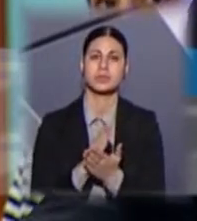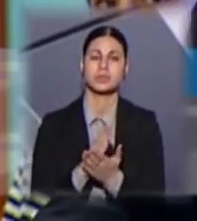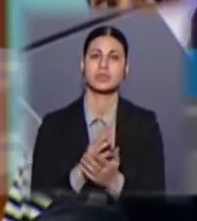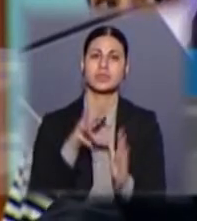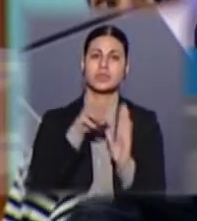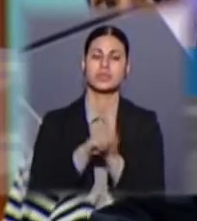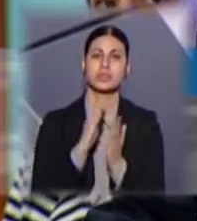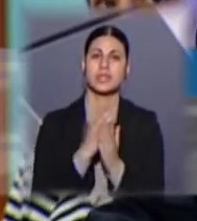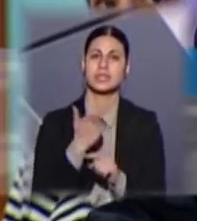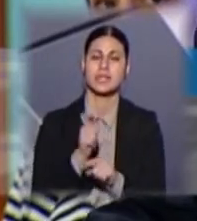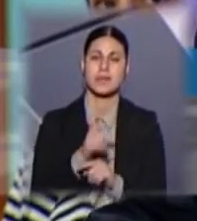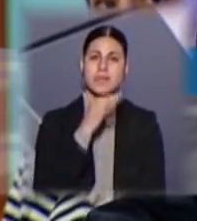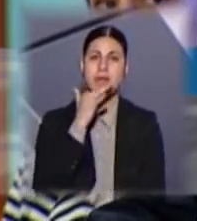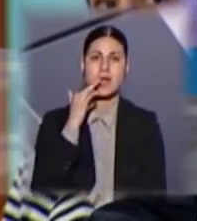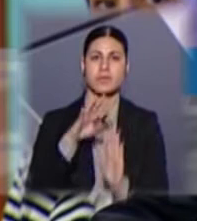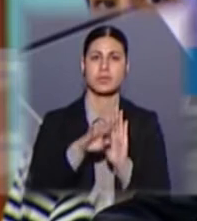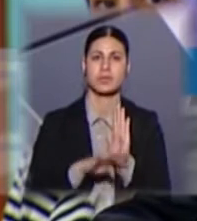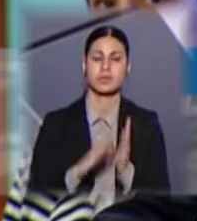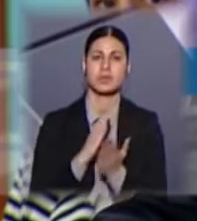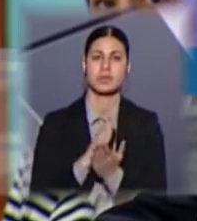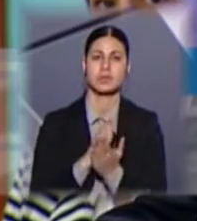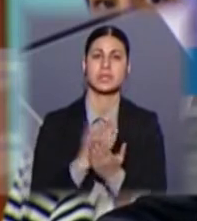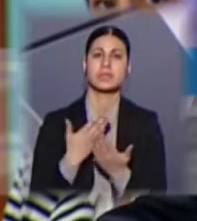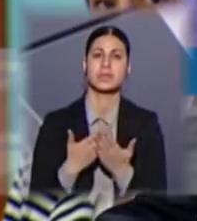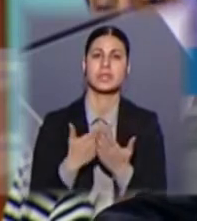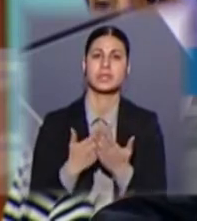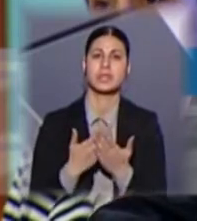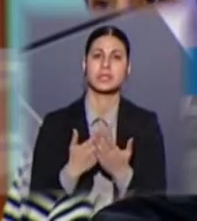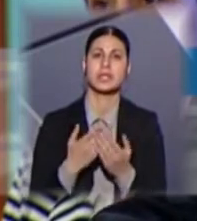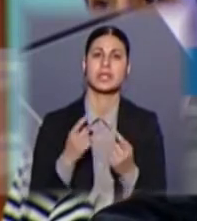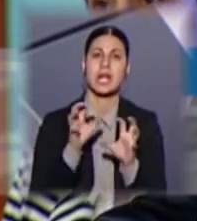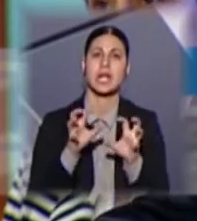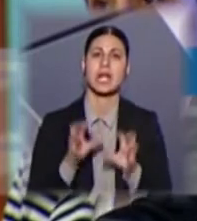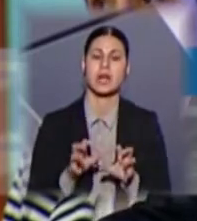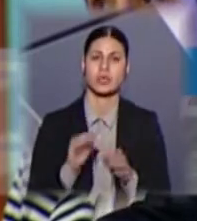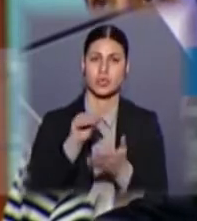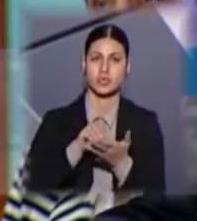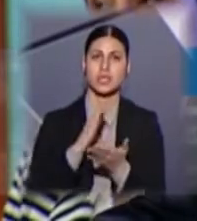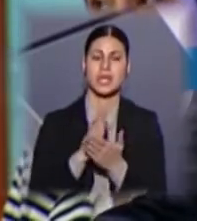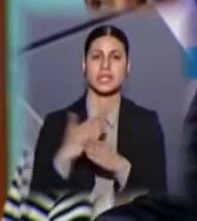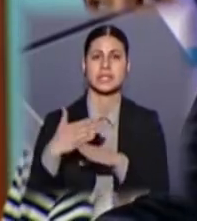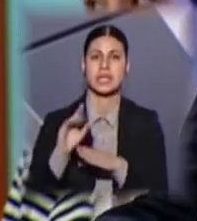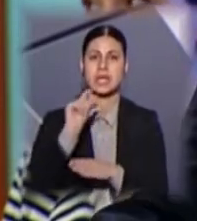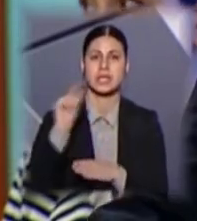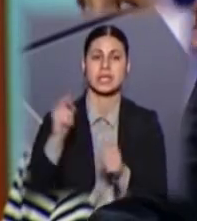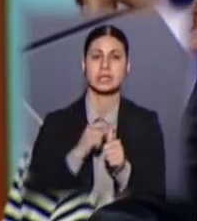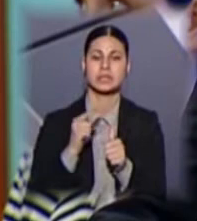შედგება ძალიან ბევრი კომპონენტისგან და მათ შორის სხვადასხვა კანონის ტექსტშიც ცალკე სახელი